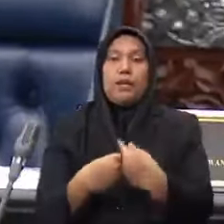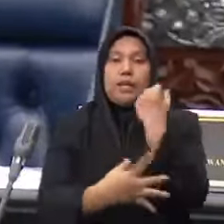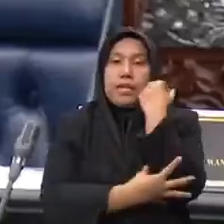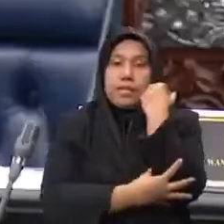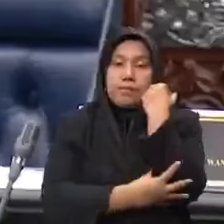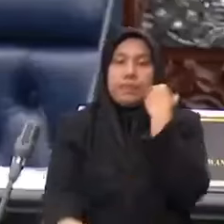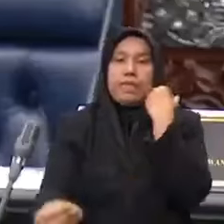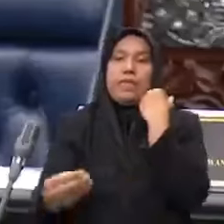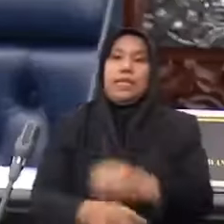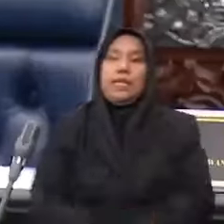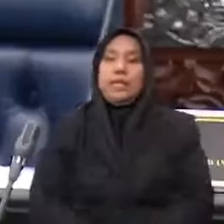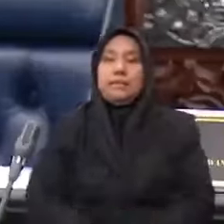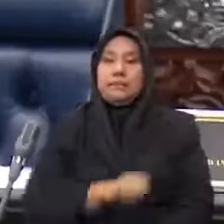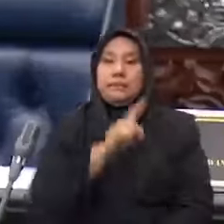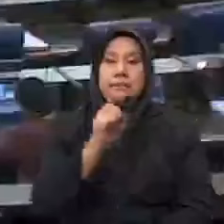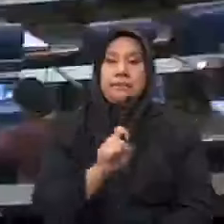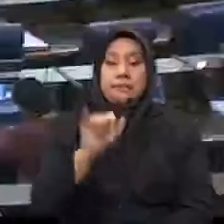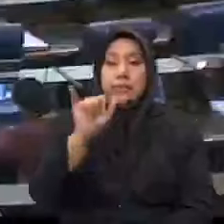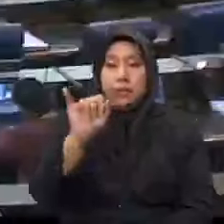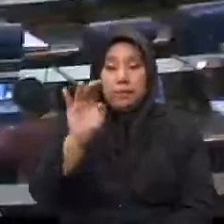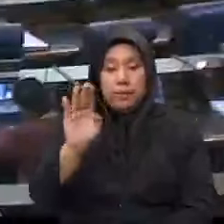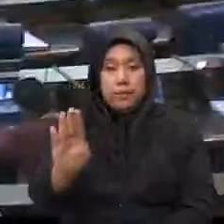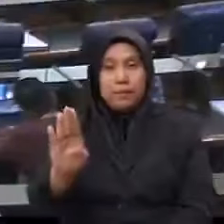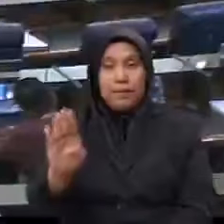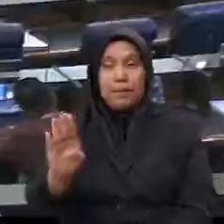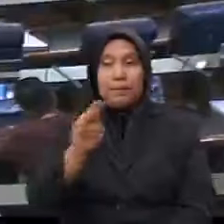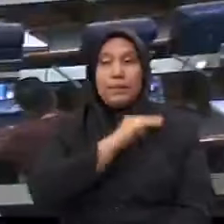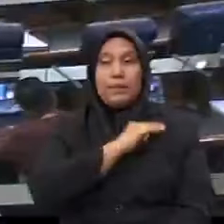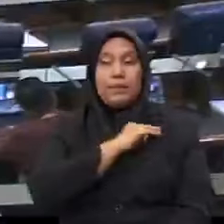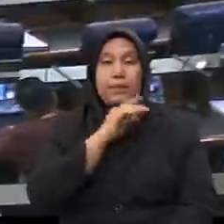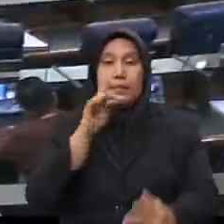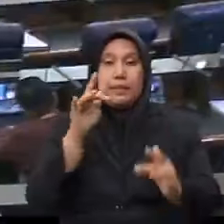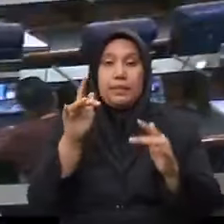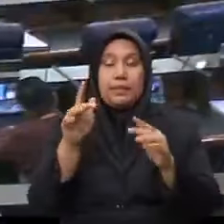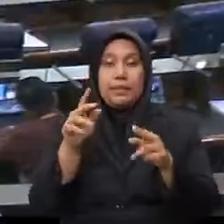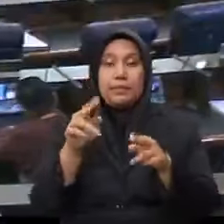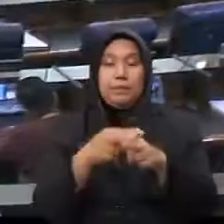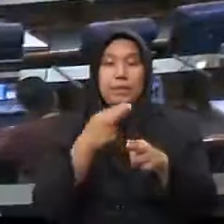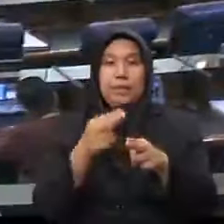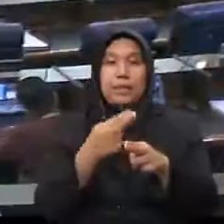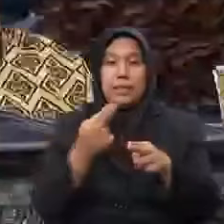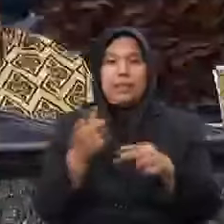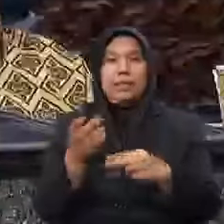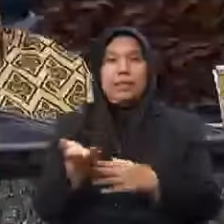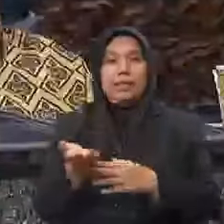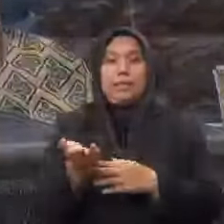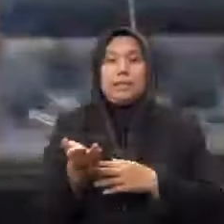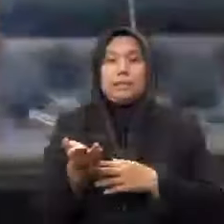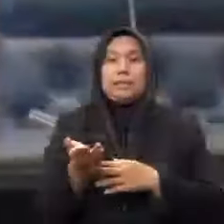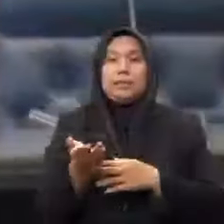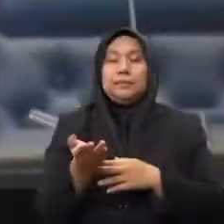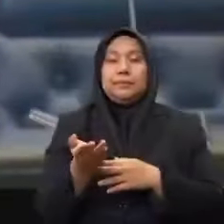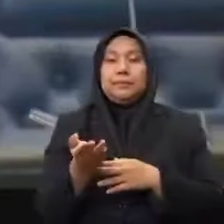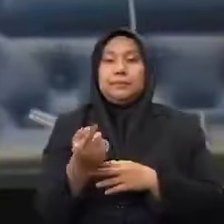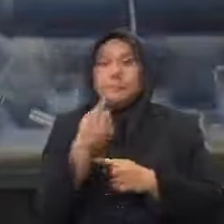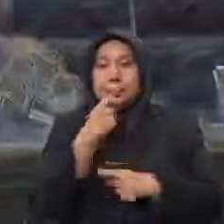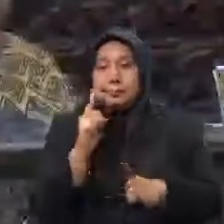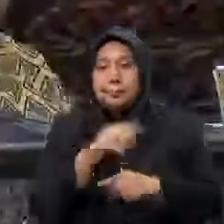Yang Berhormat Menteri, ringkaskan jawapan. Ya. Mereka sambil saling menjawab, Puan Yang Dipertua. Tak peduli.